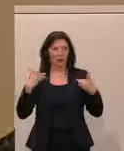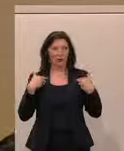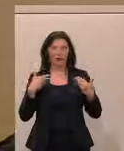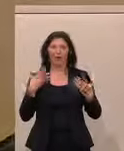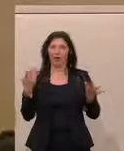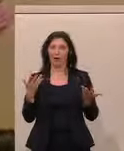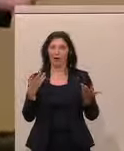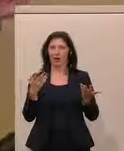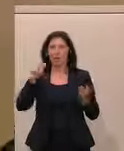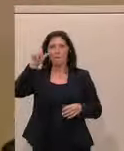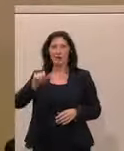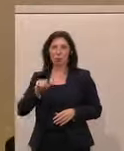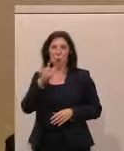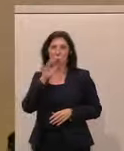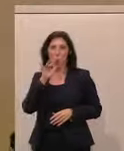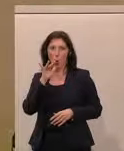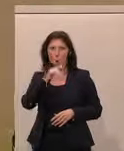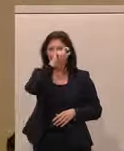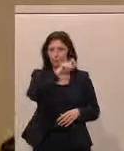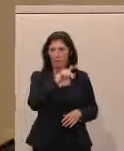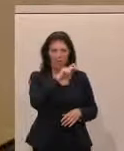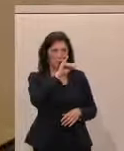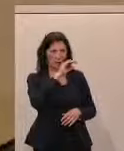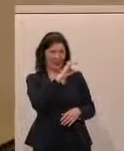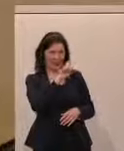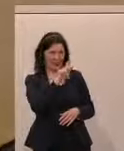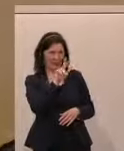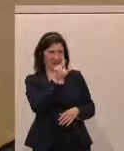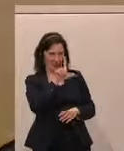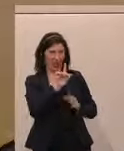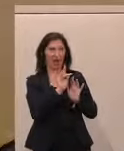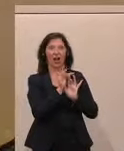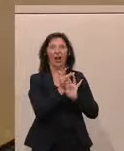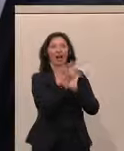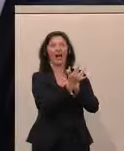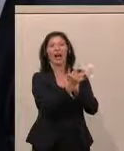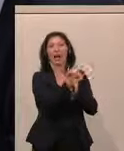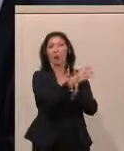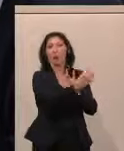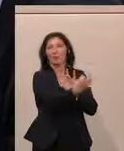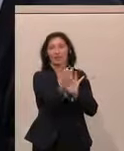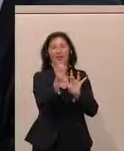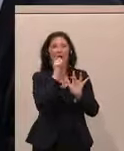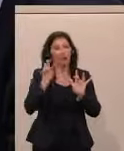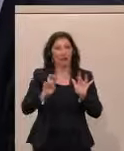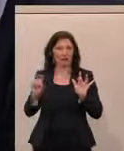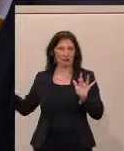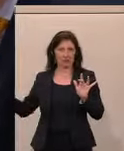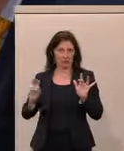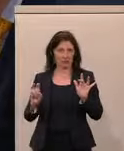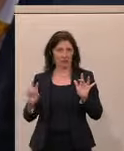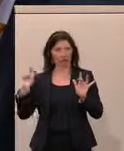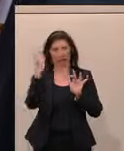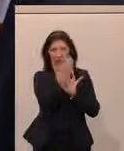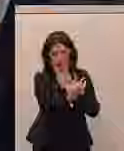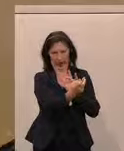dieser Seite jetzt sehe und nicht neben mir zunächst einmal vorweg. Aber wir haben ein anderes Thema.